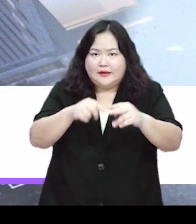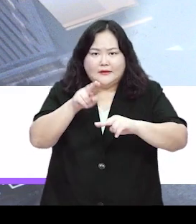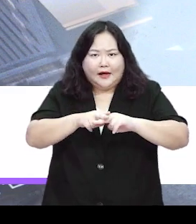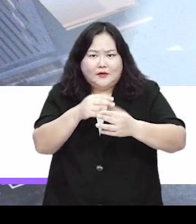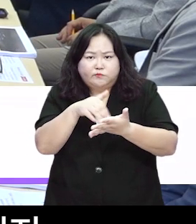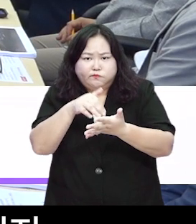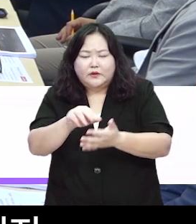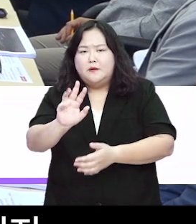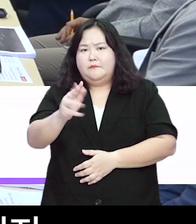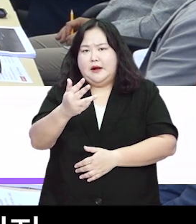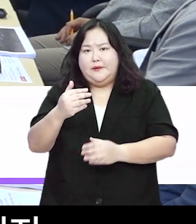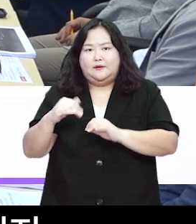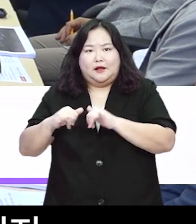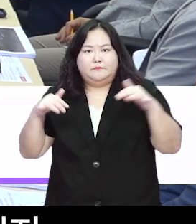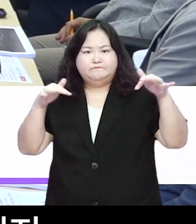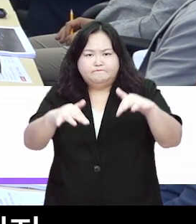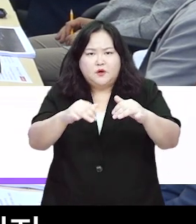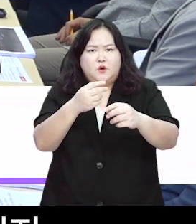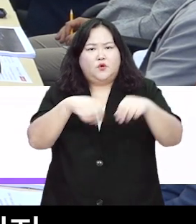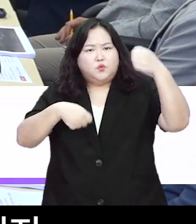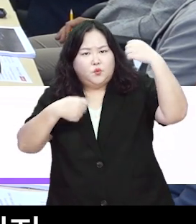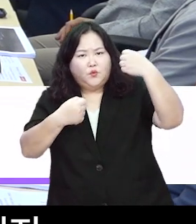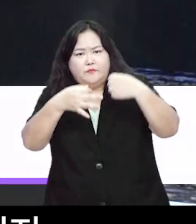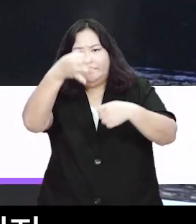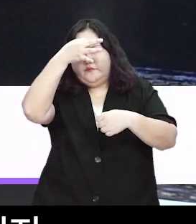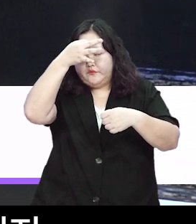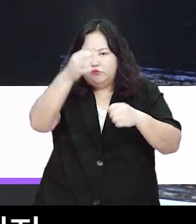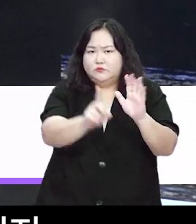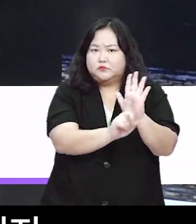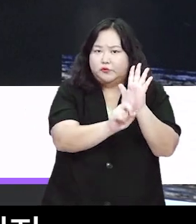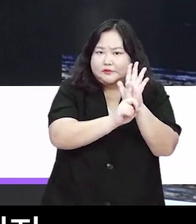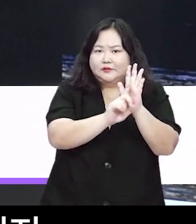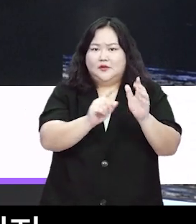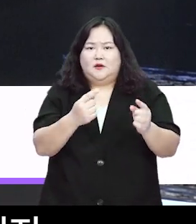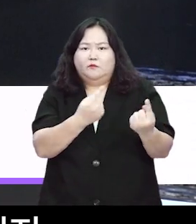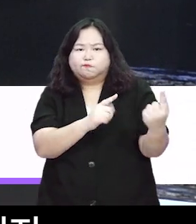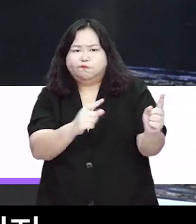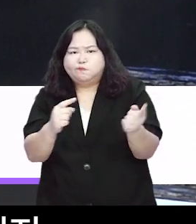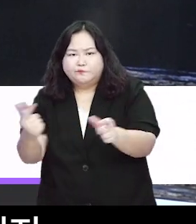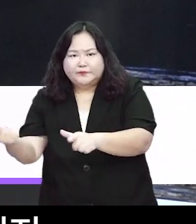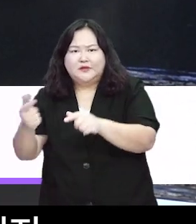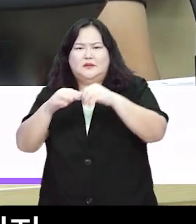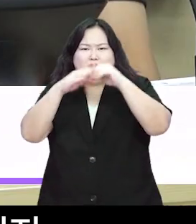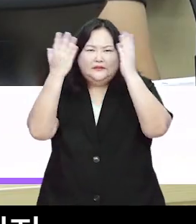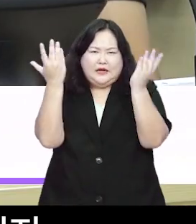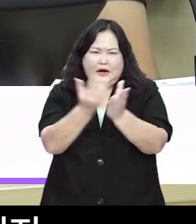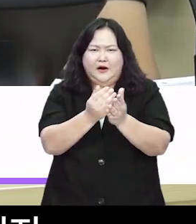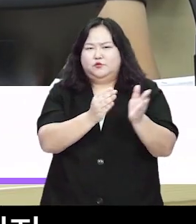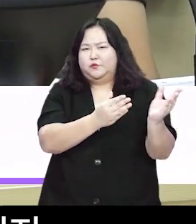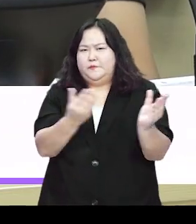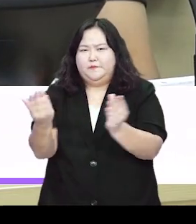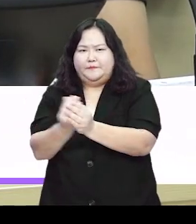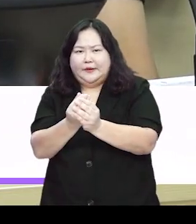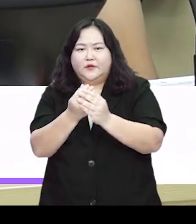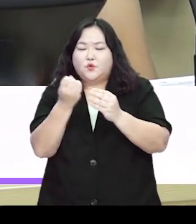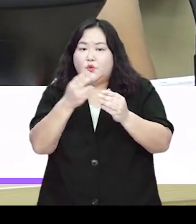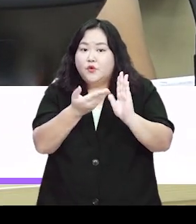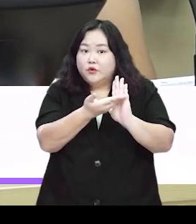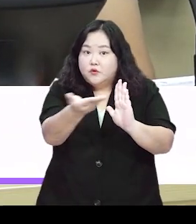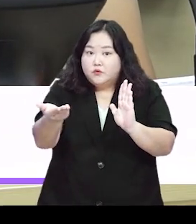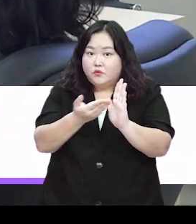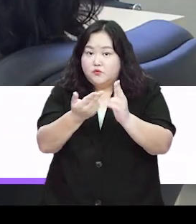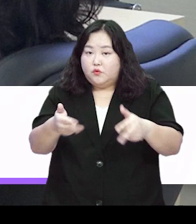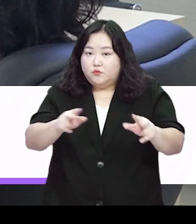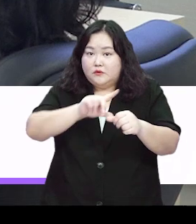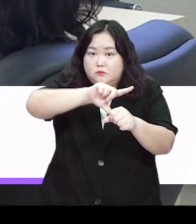그렸습니다 성성 아트 센터는 800석 규모의 공연장과 예술인 작업 공간 전 시술 등이 갖춰진 융복합